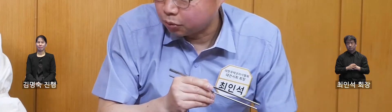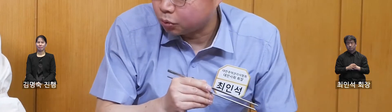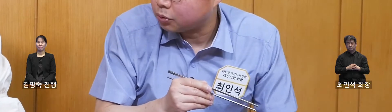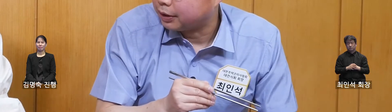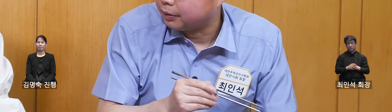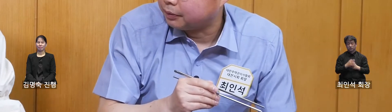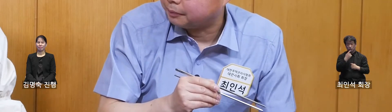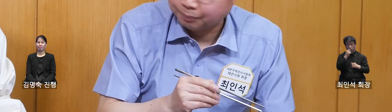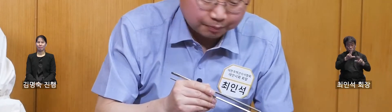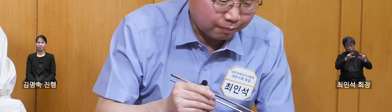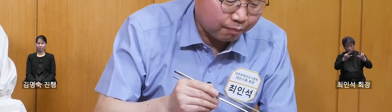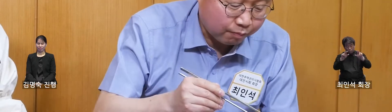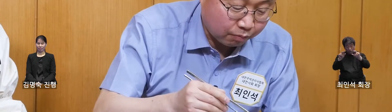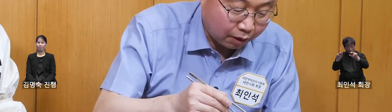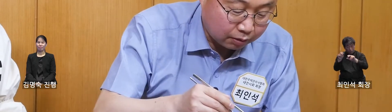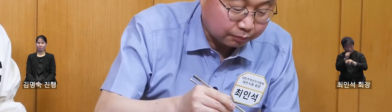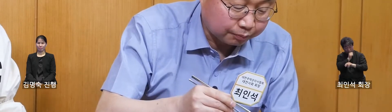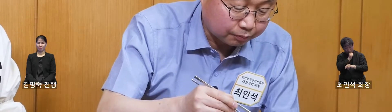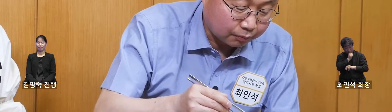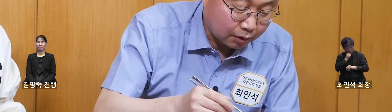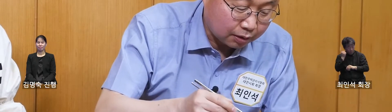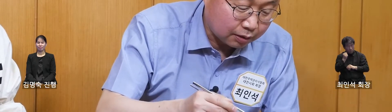두부가 엄청 고소하네요.